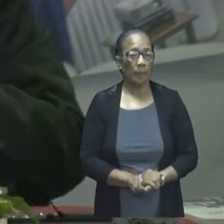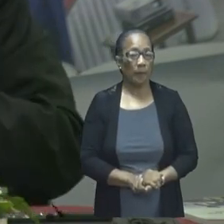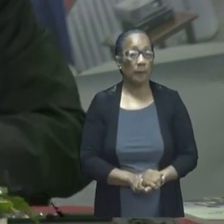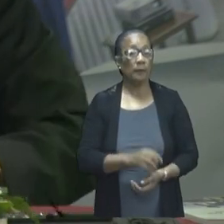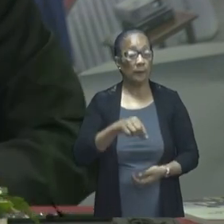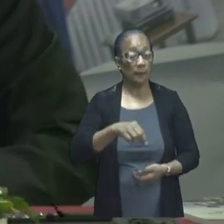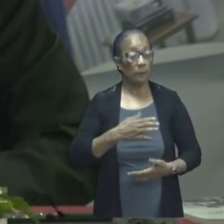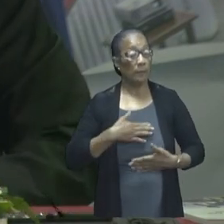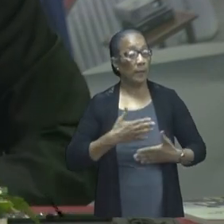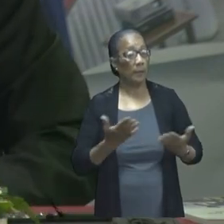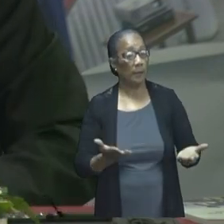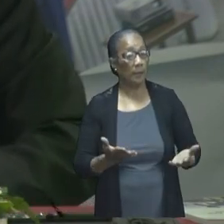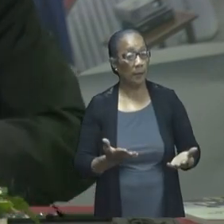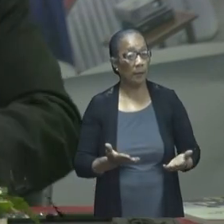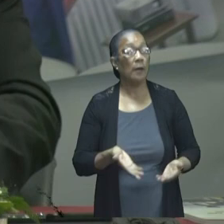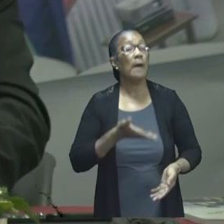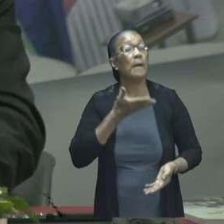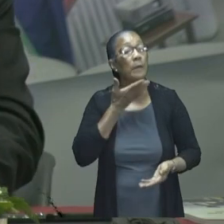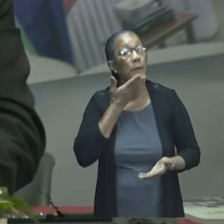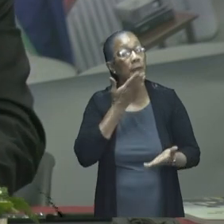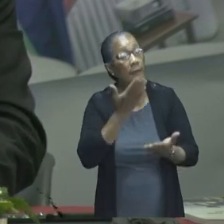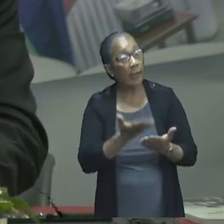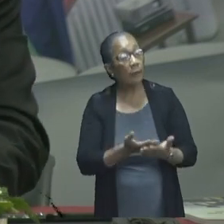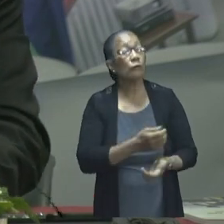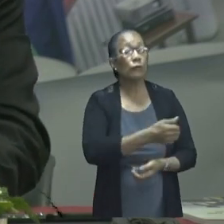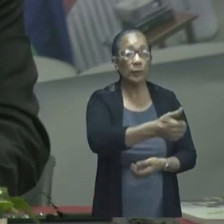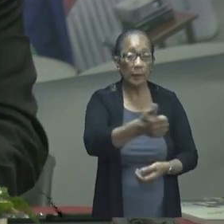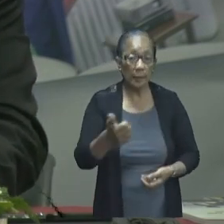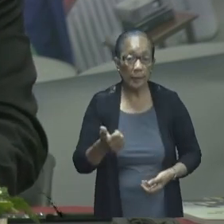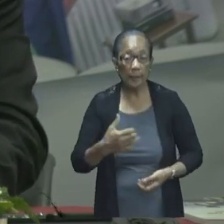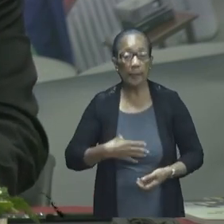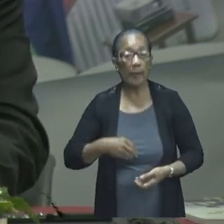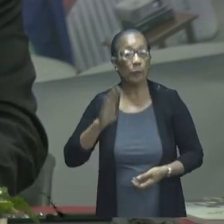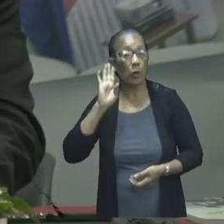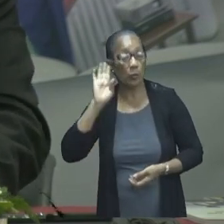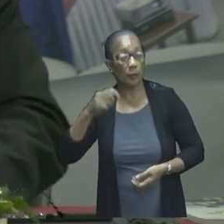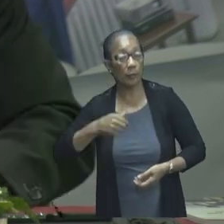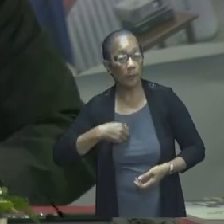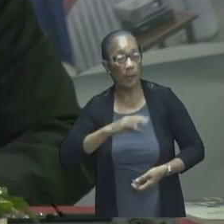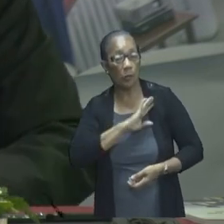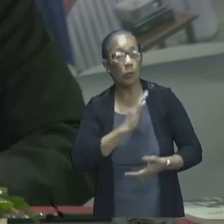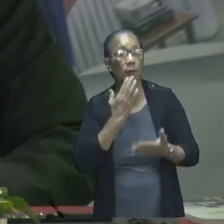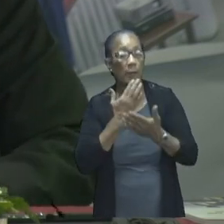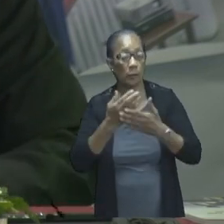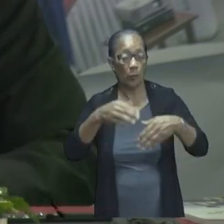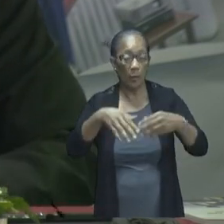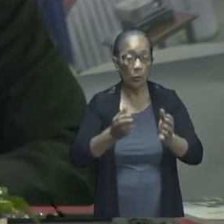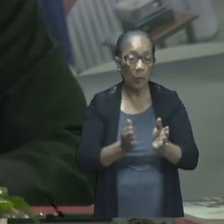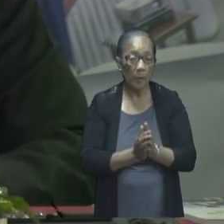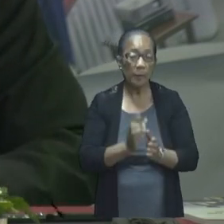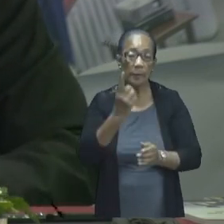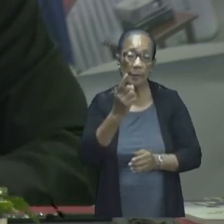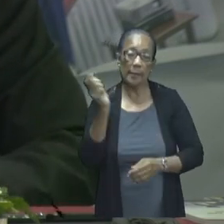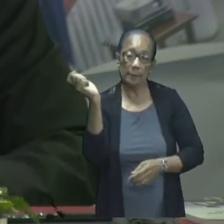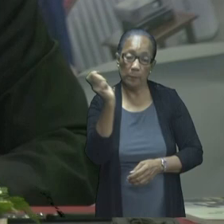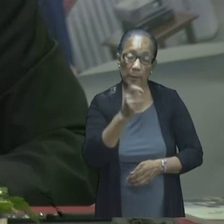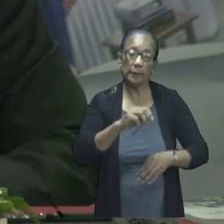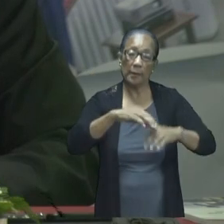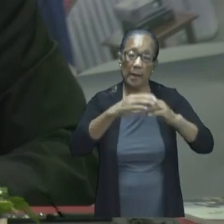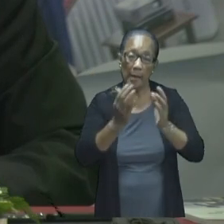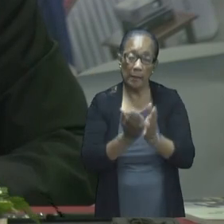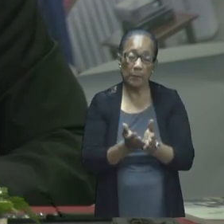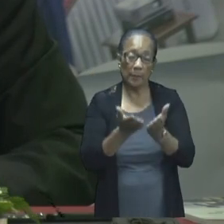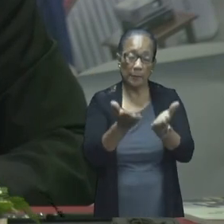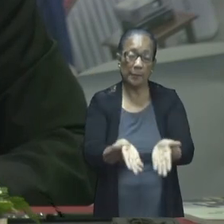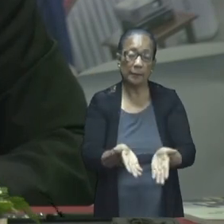dat was mijn idee en nogmaals bedank ik een ieder voor hun bijdrage ik bedank ook de commissie die binnen magisch in dit allemaal neer